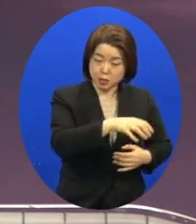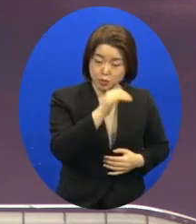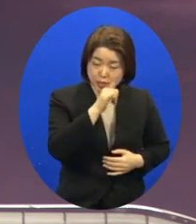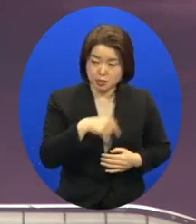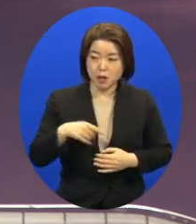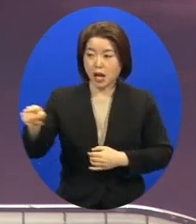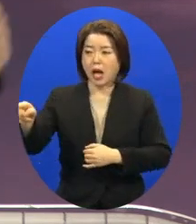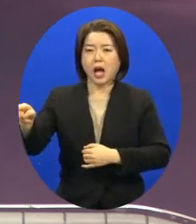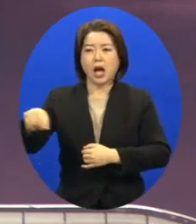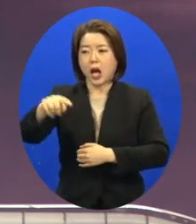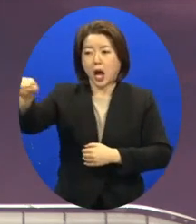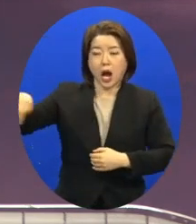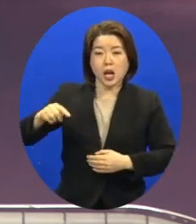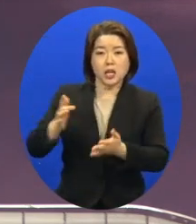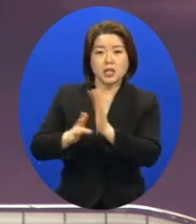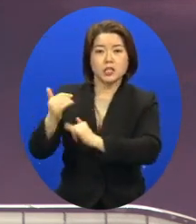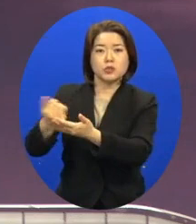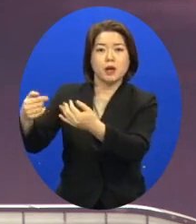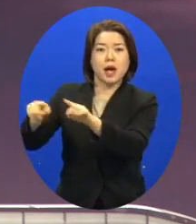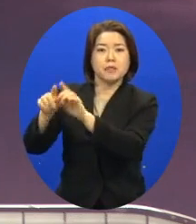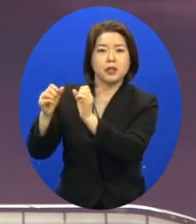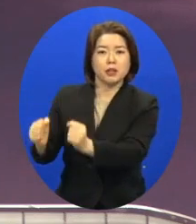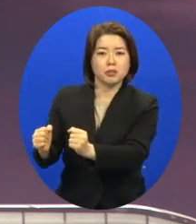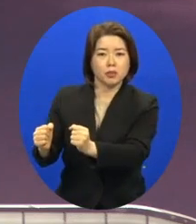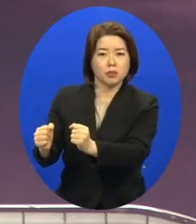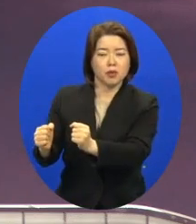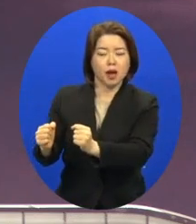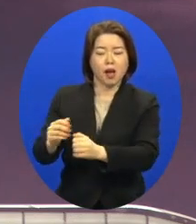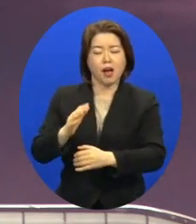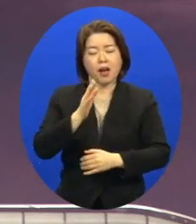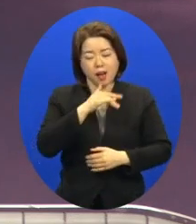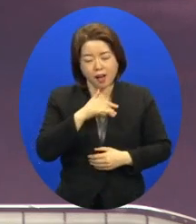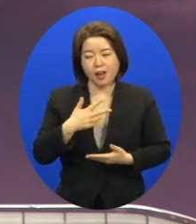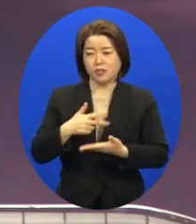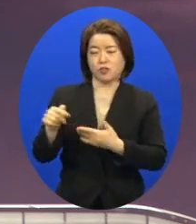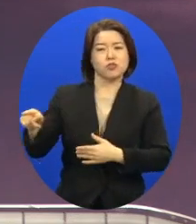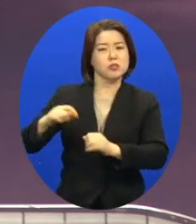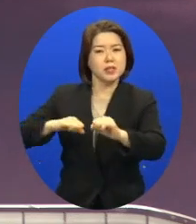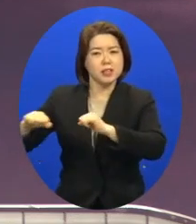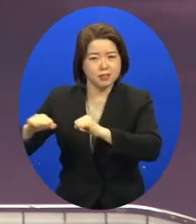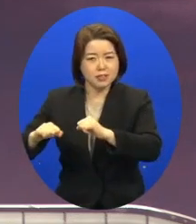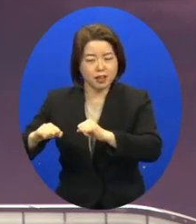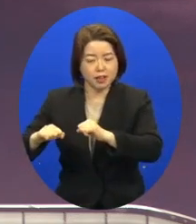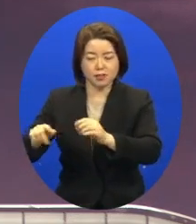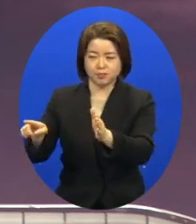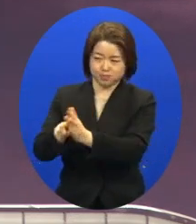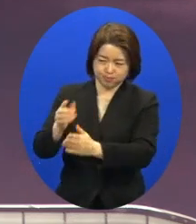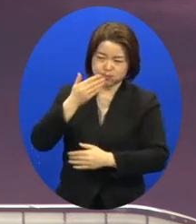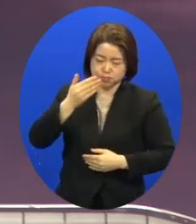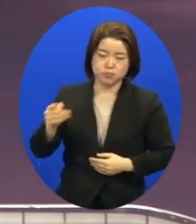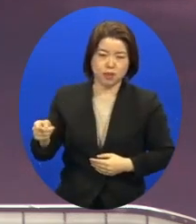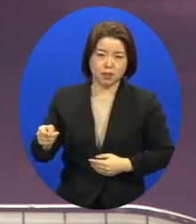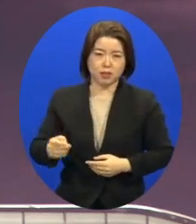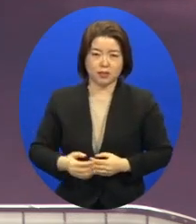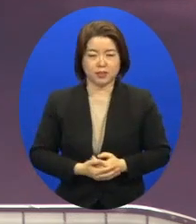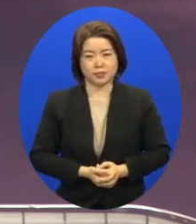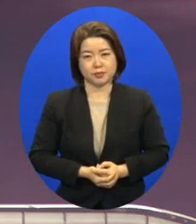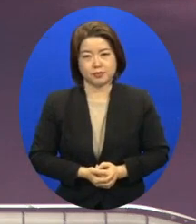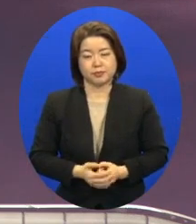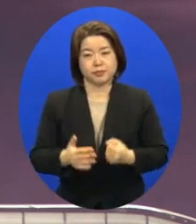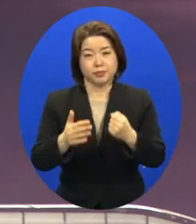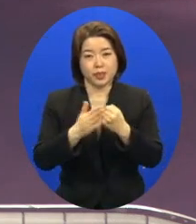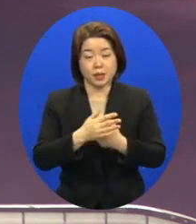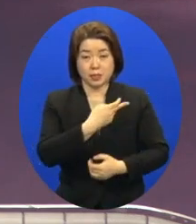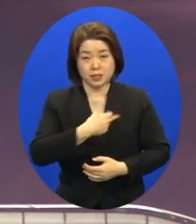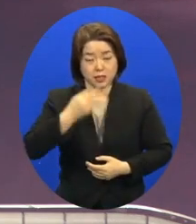계셔. 그러면 주님이 역사하시겠지. 믿을 수 있었어요. 그래서 사도